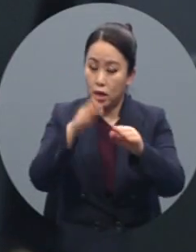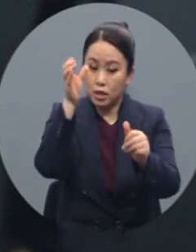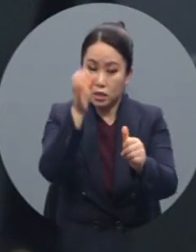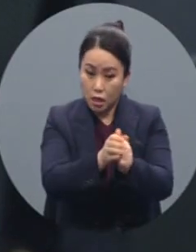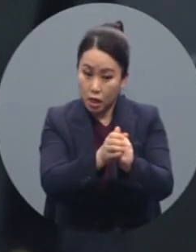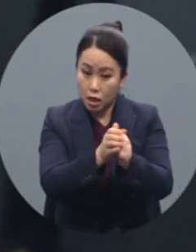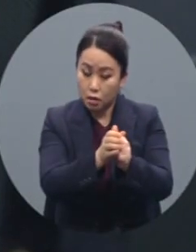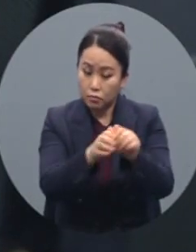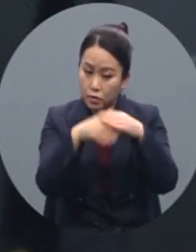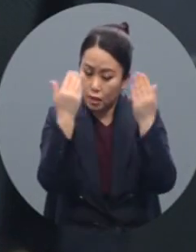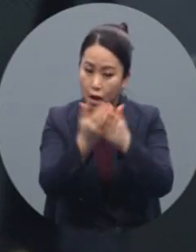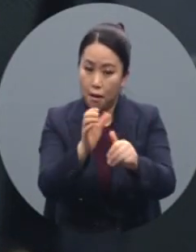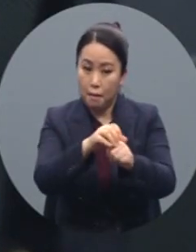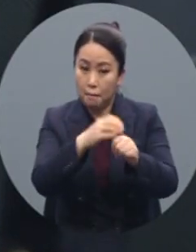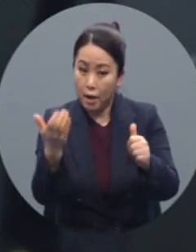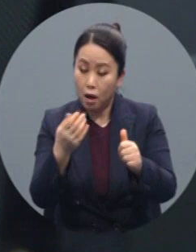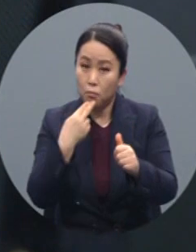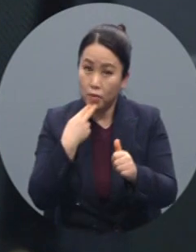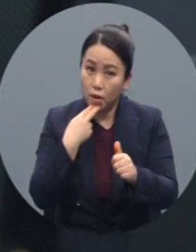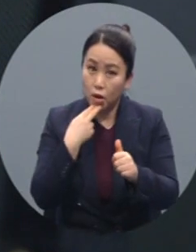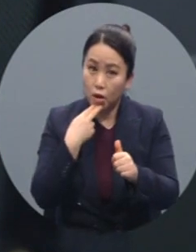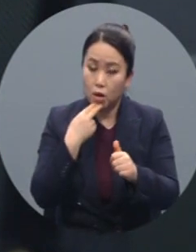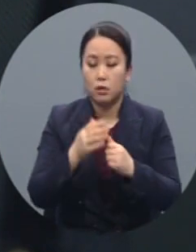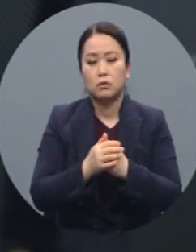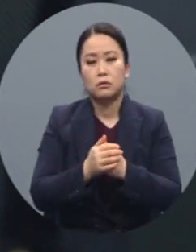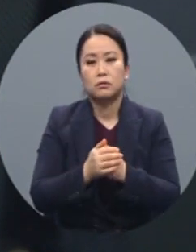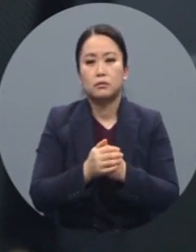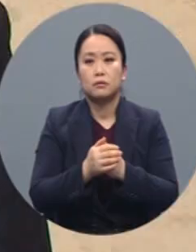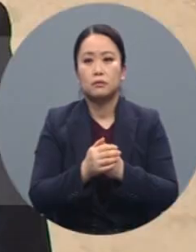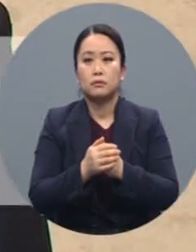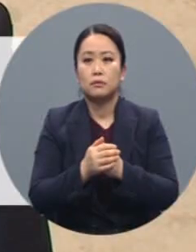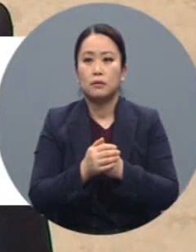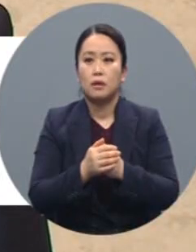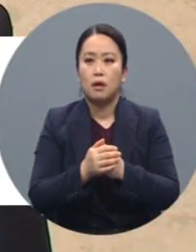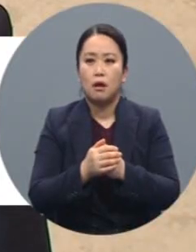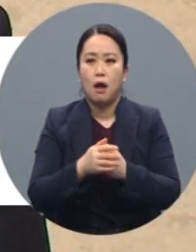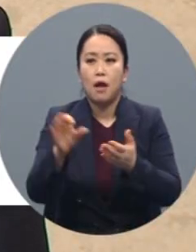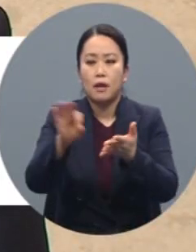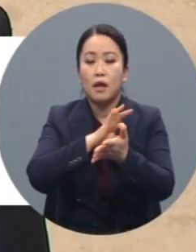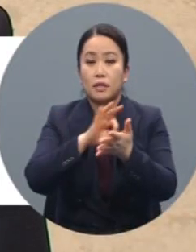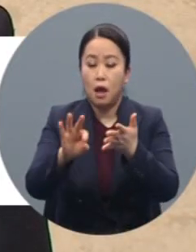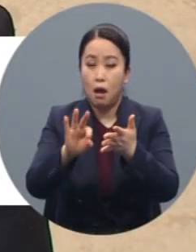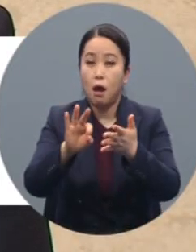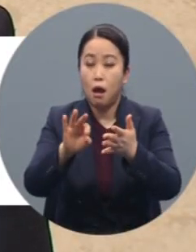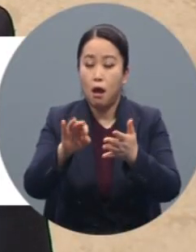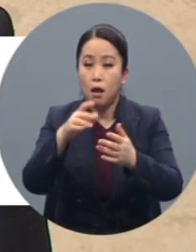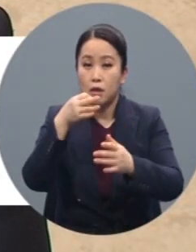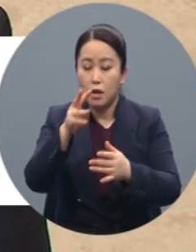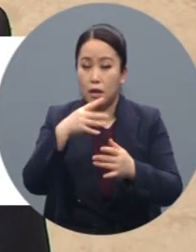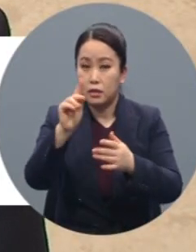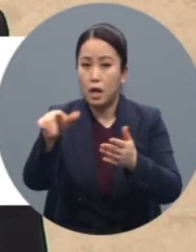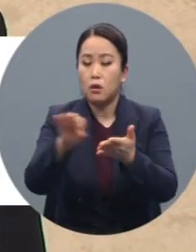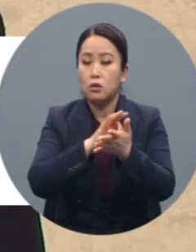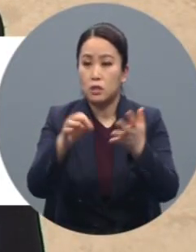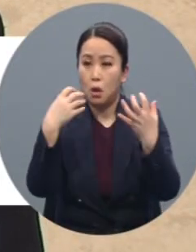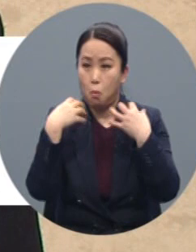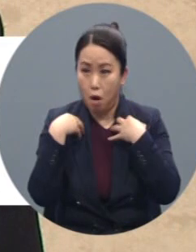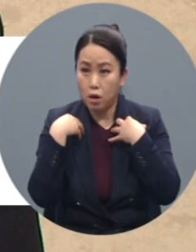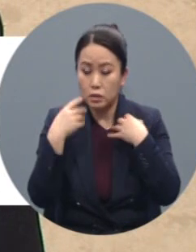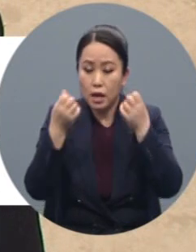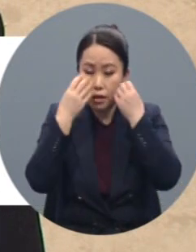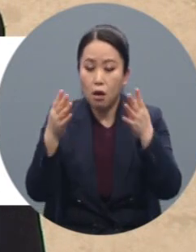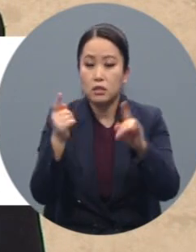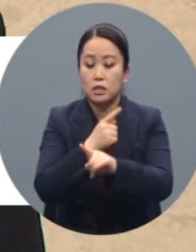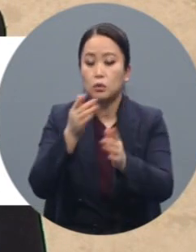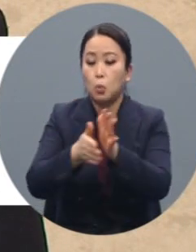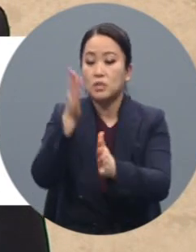책임과 의무에서 벗어난 것일까요? 예탁결제원은 여전히 혁신도시법상 이전 공공기관입니다.